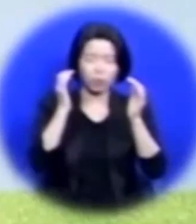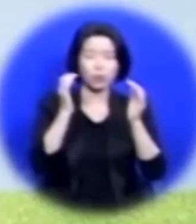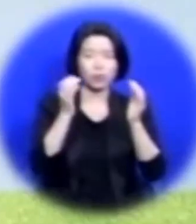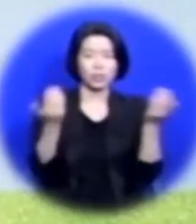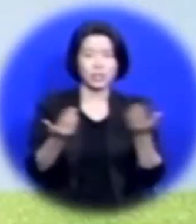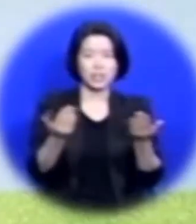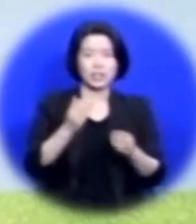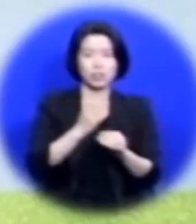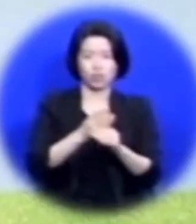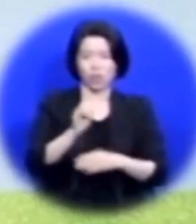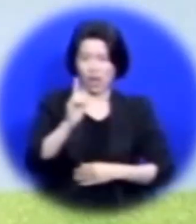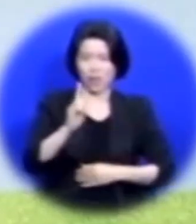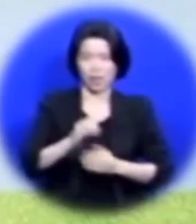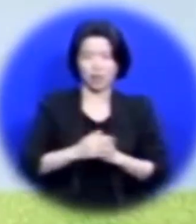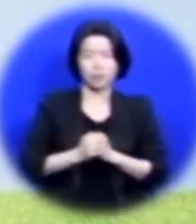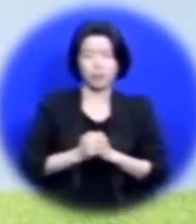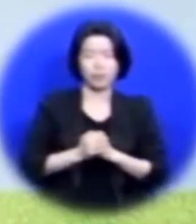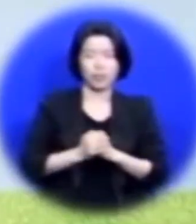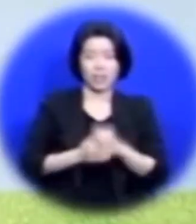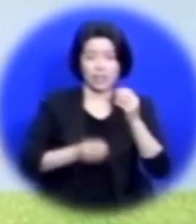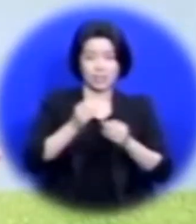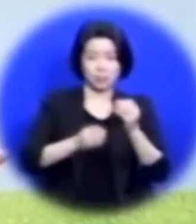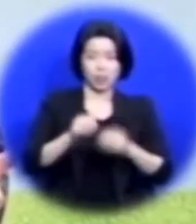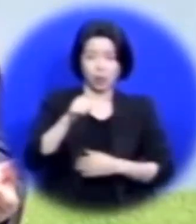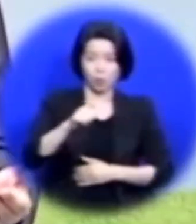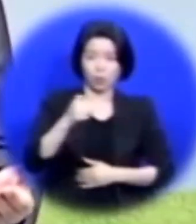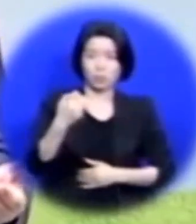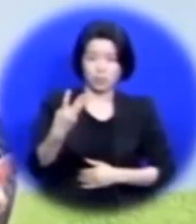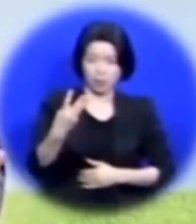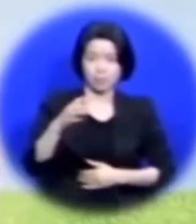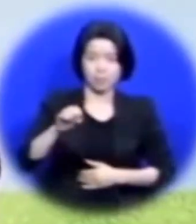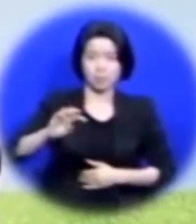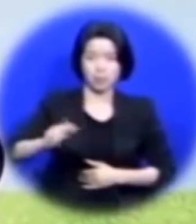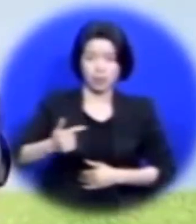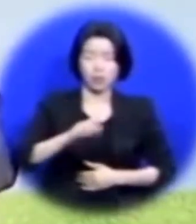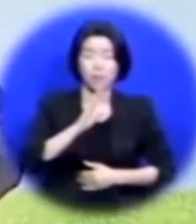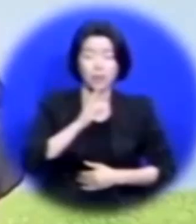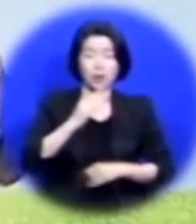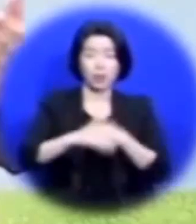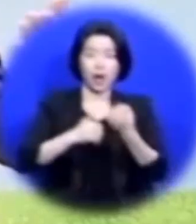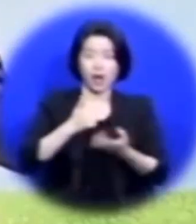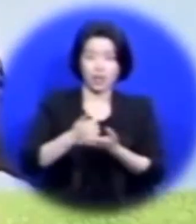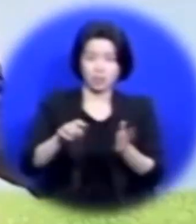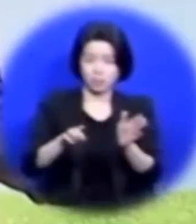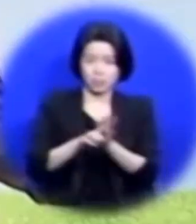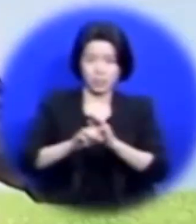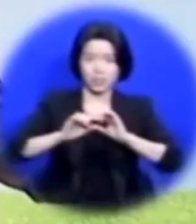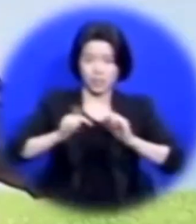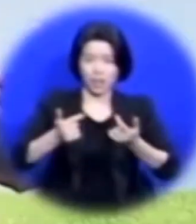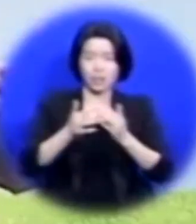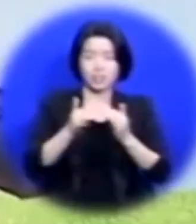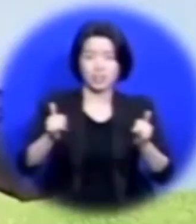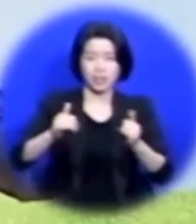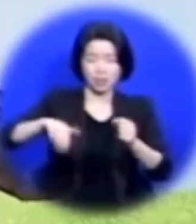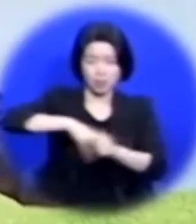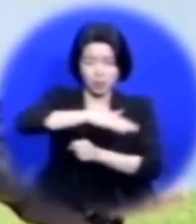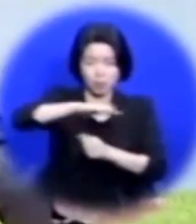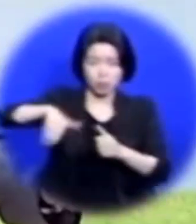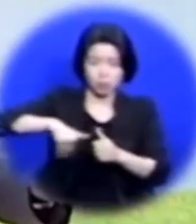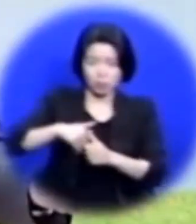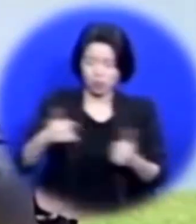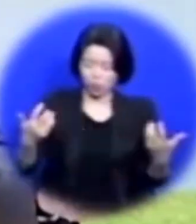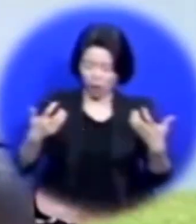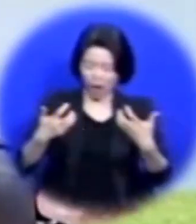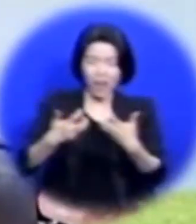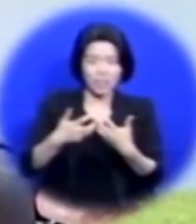하나죠 시편 53 변은 바로 하나님을 믿지 않는 사람들로 주변이 빡